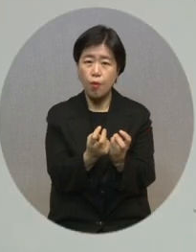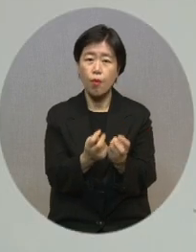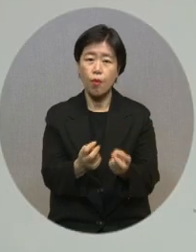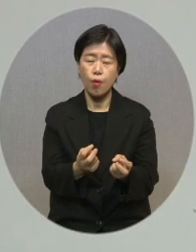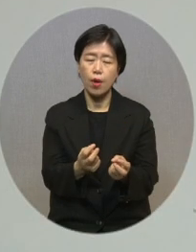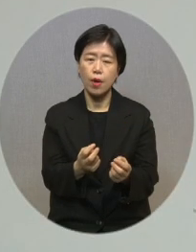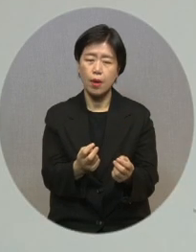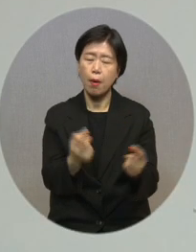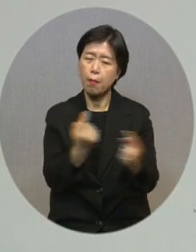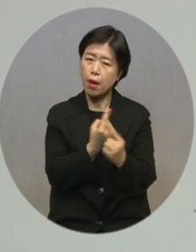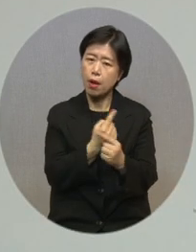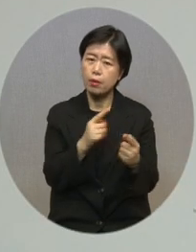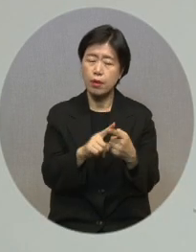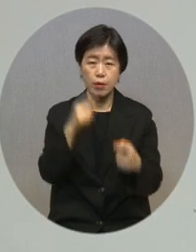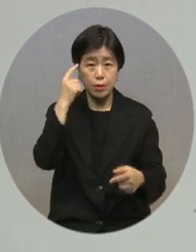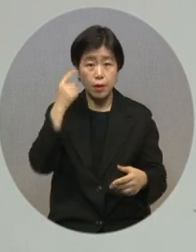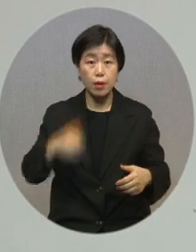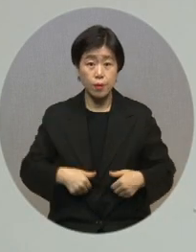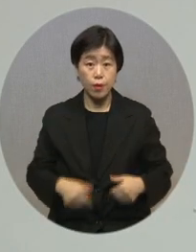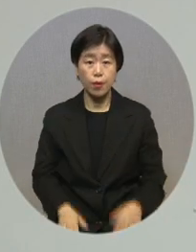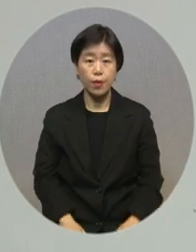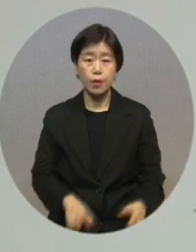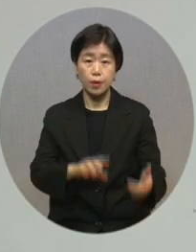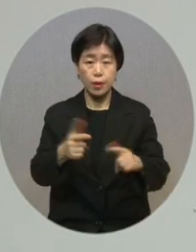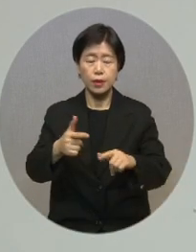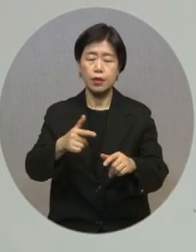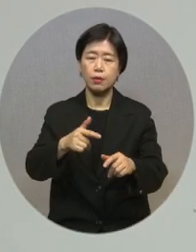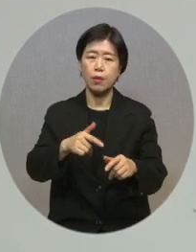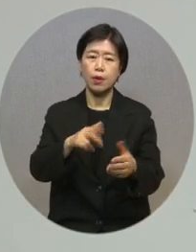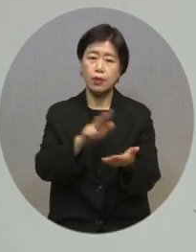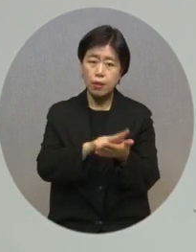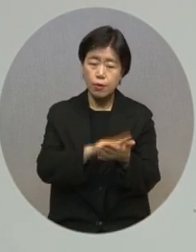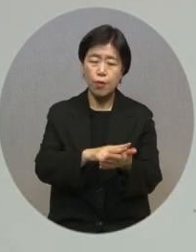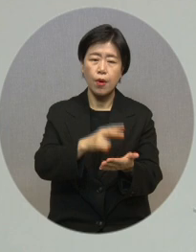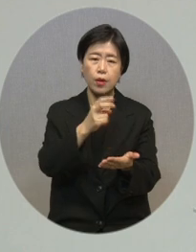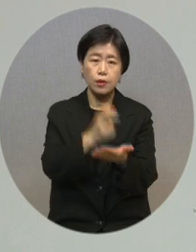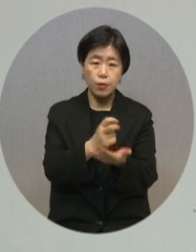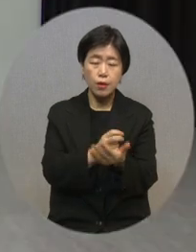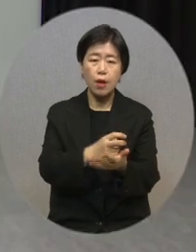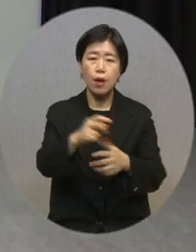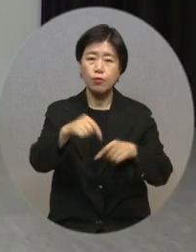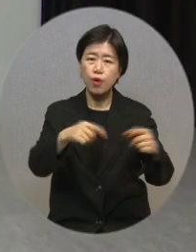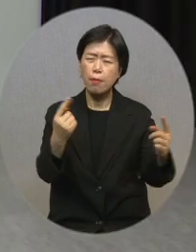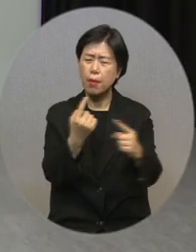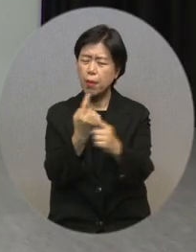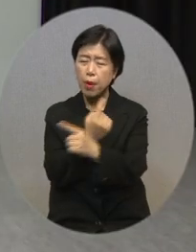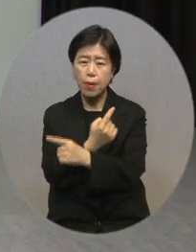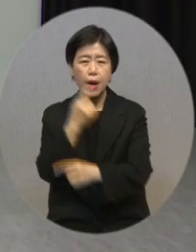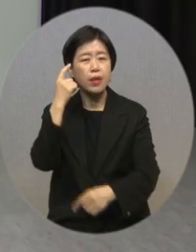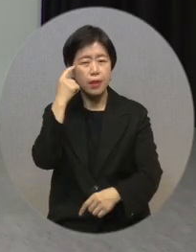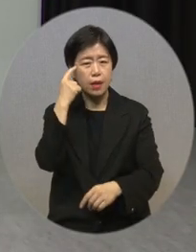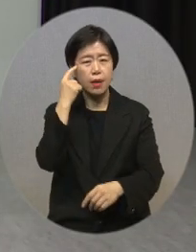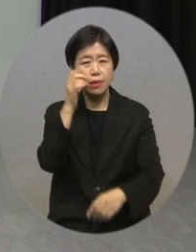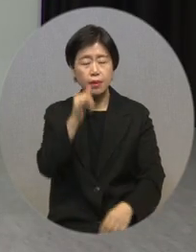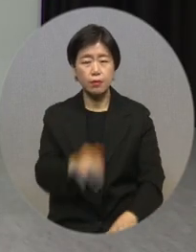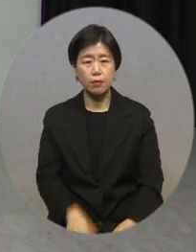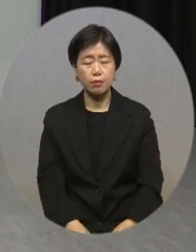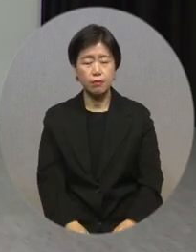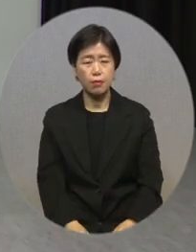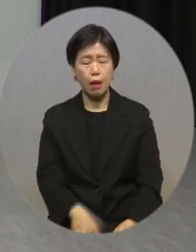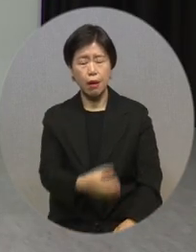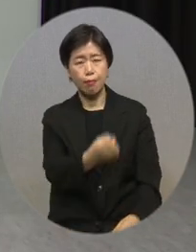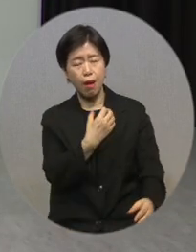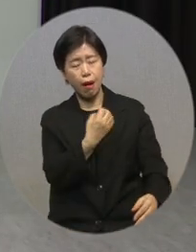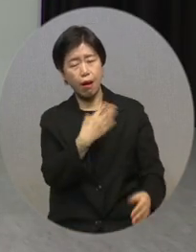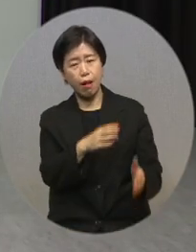네. 노동위원회 그 정책들을 또 제도 개선 방안들을 논의해 나갈 계획입니다. 아유, 지금 뭐 말씀 쭉 들으니까 참 어려운